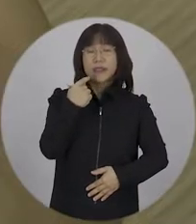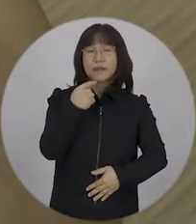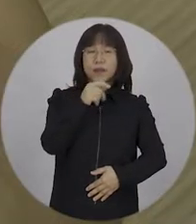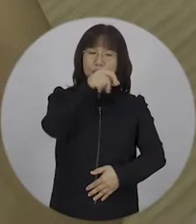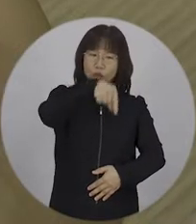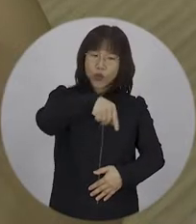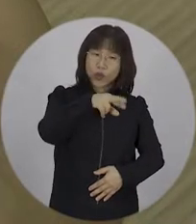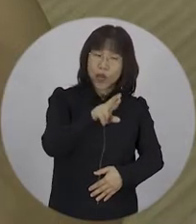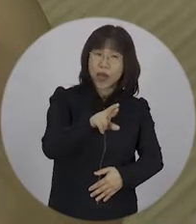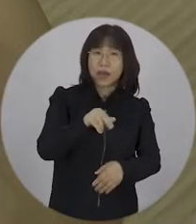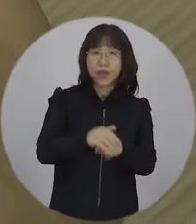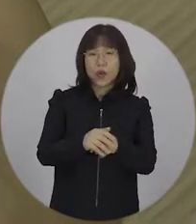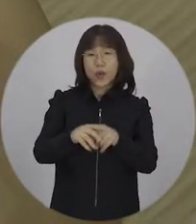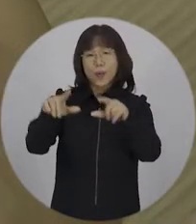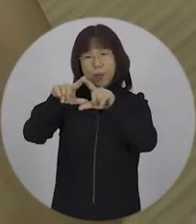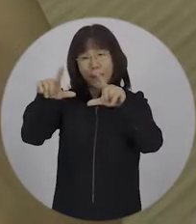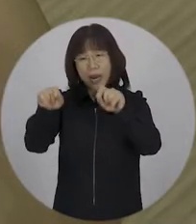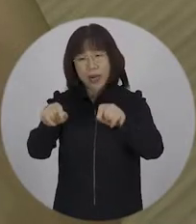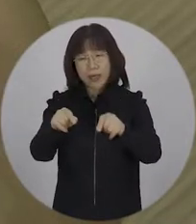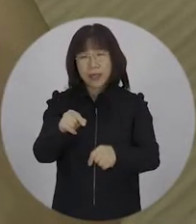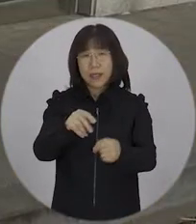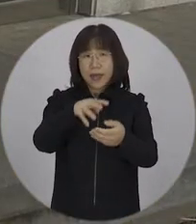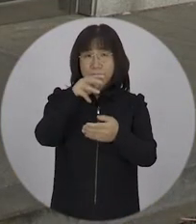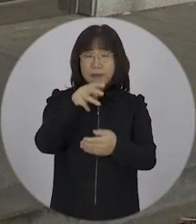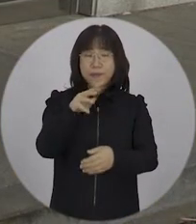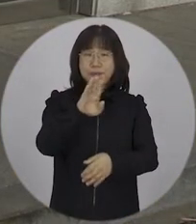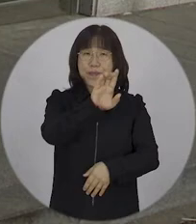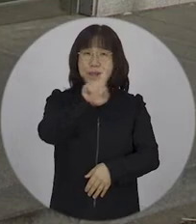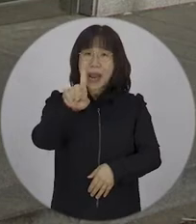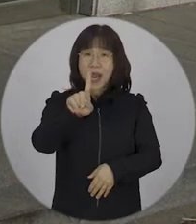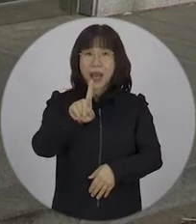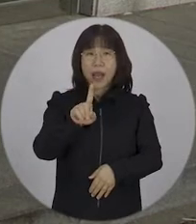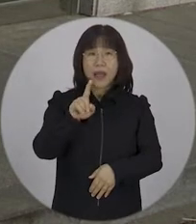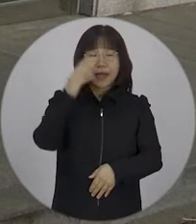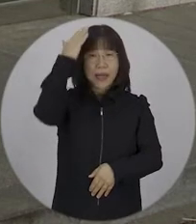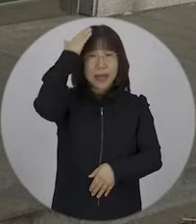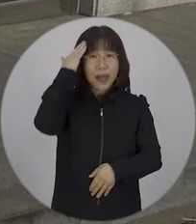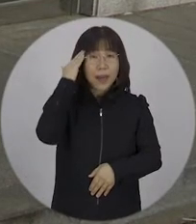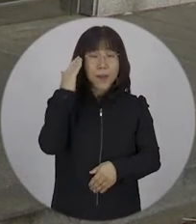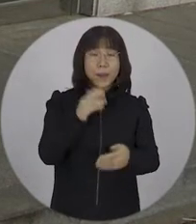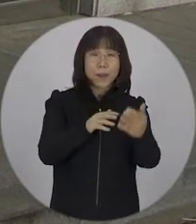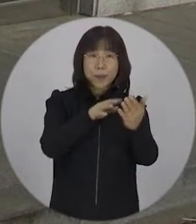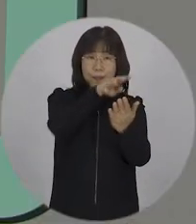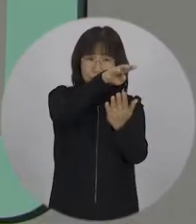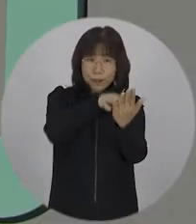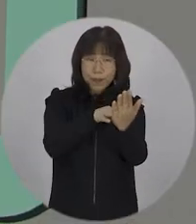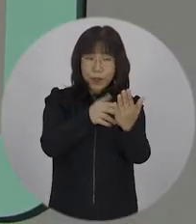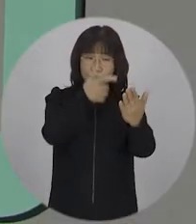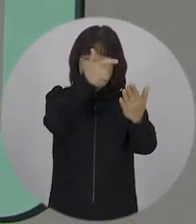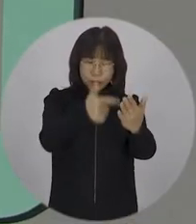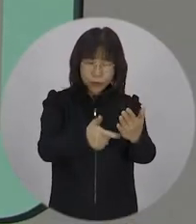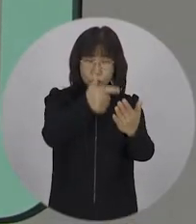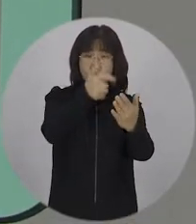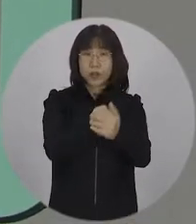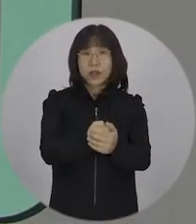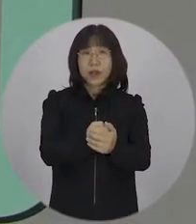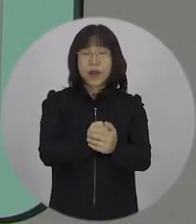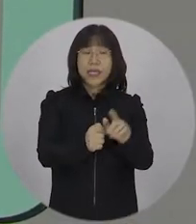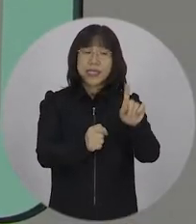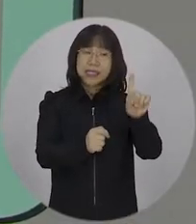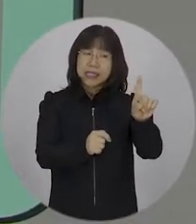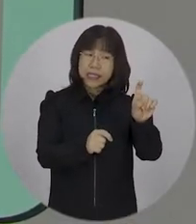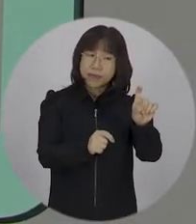QR코드와 배출하려는 종이팩의 바코드를 수거함에 차례로 스캔하고 종이팩을 넣으면 됩니다. 종이팩 한